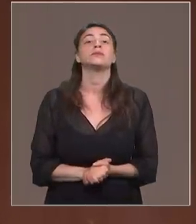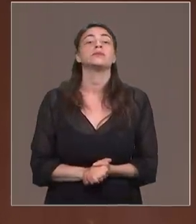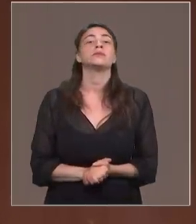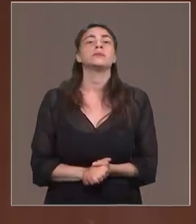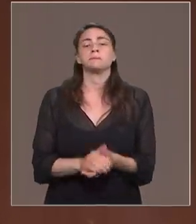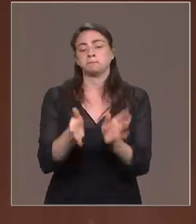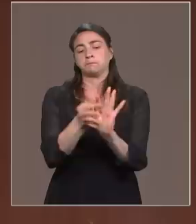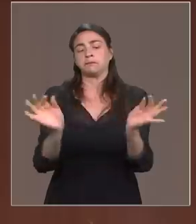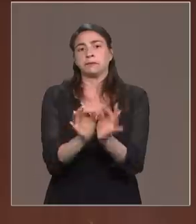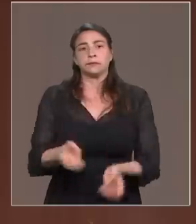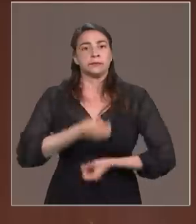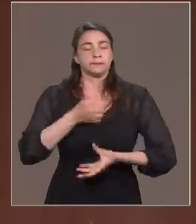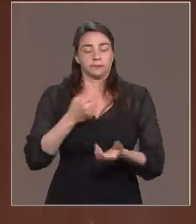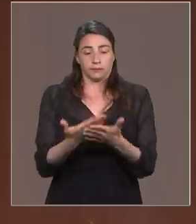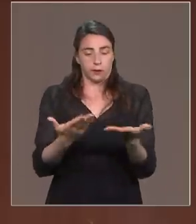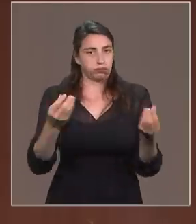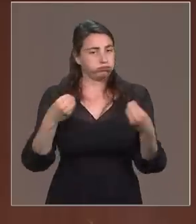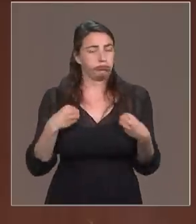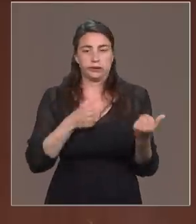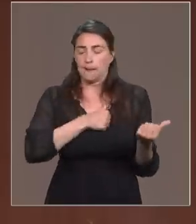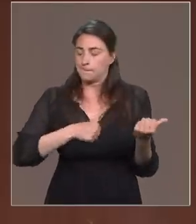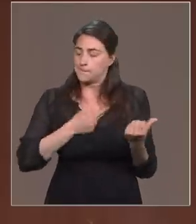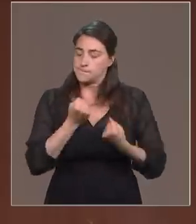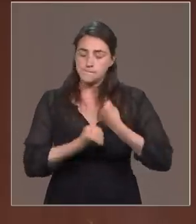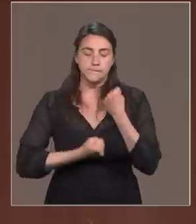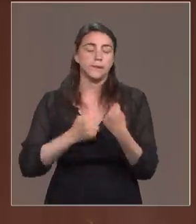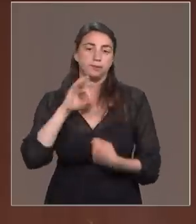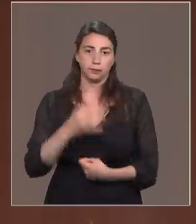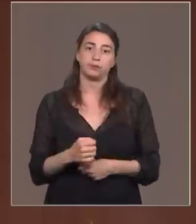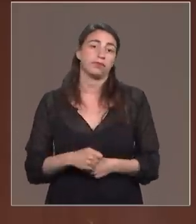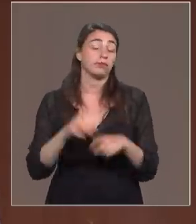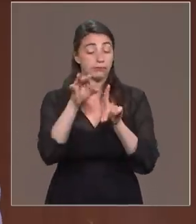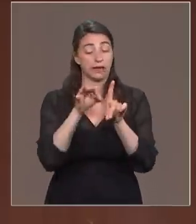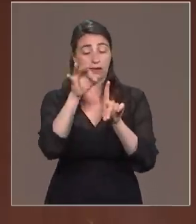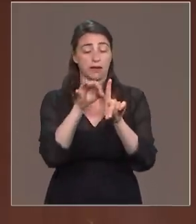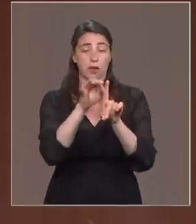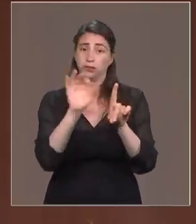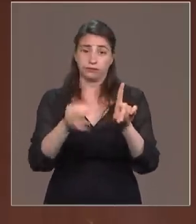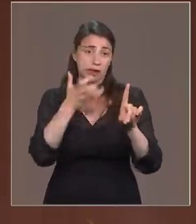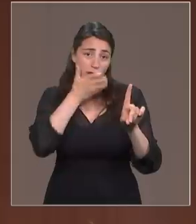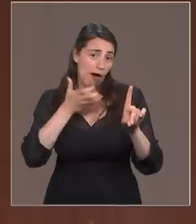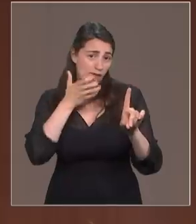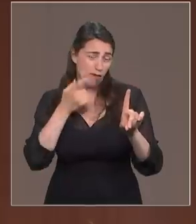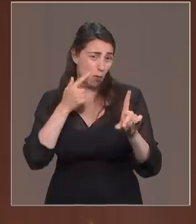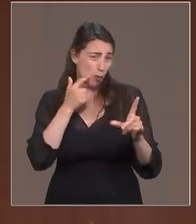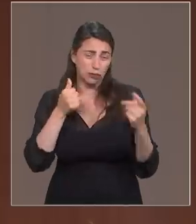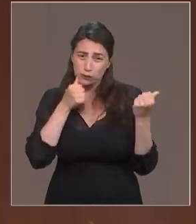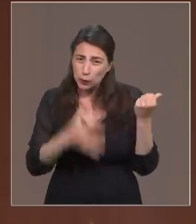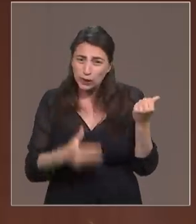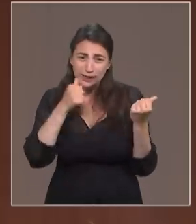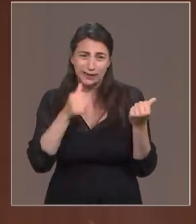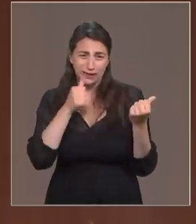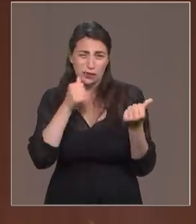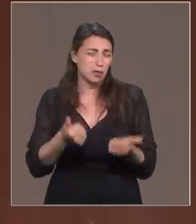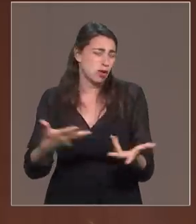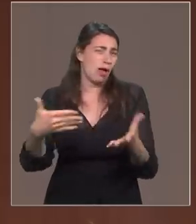sont déchirants. Le harcèlement est un fléau qui mine le quotidien de milliers de jeunes et cause trop